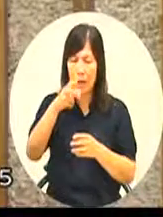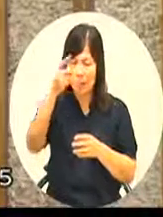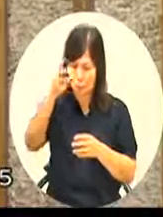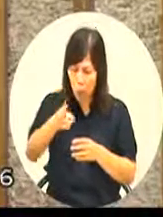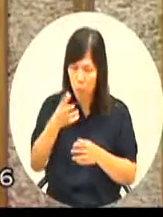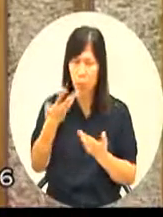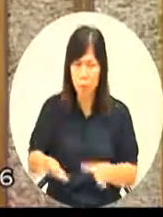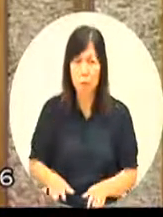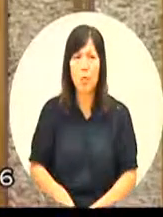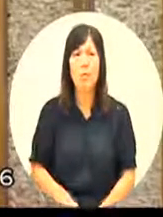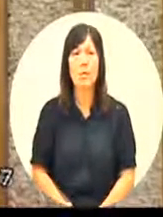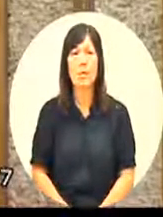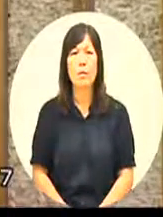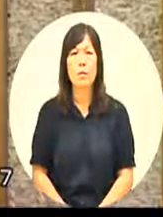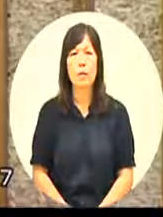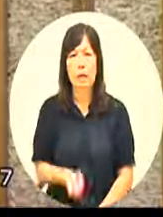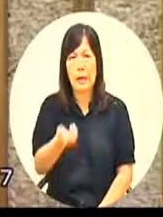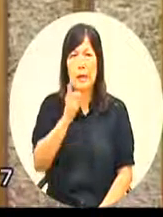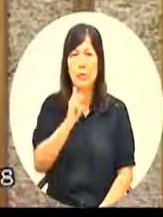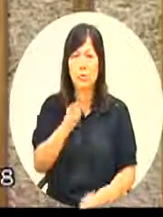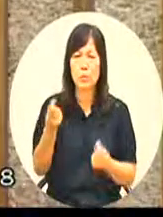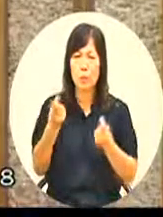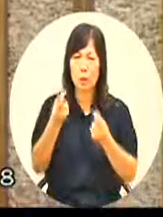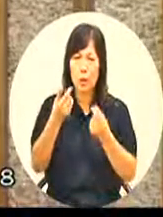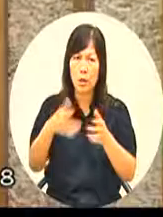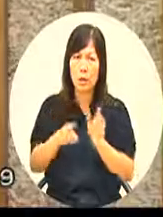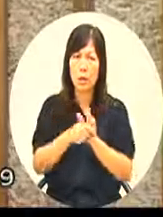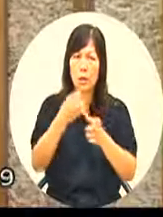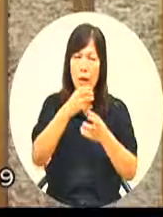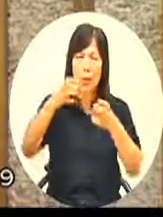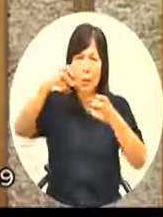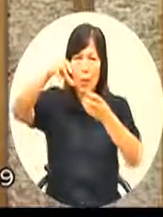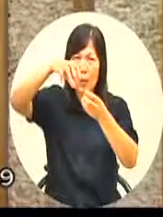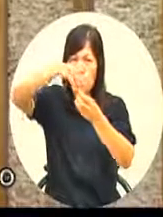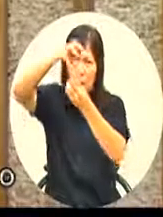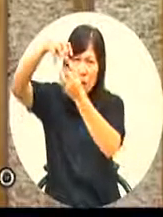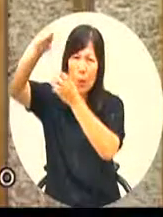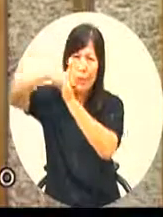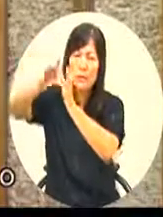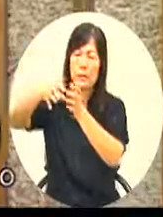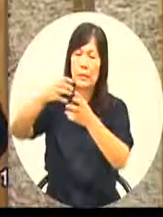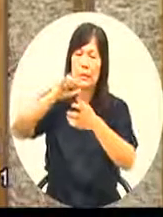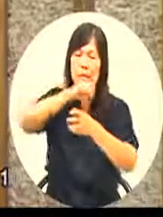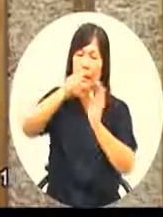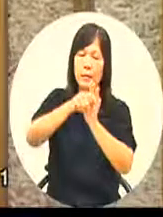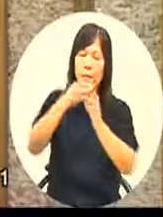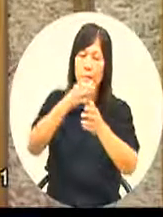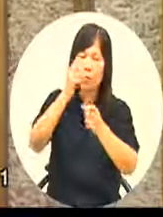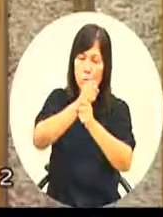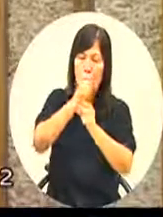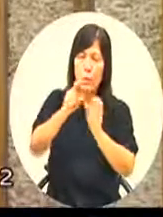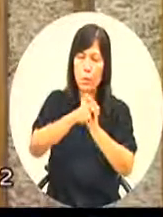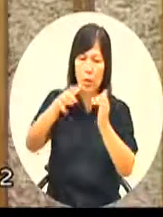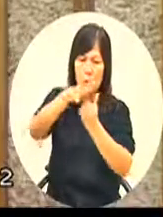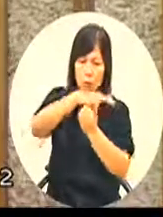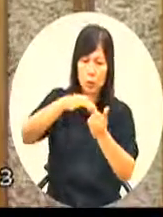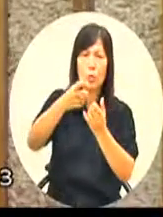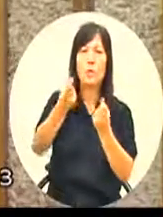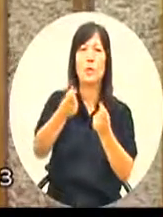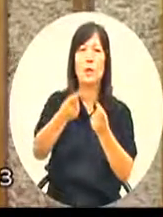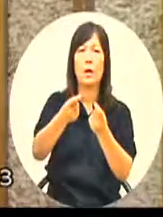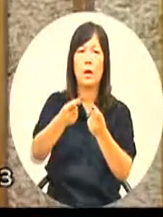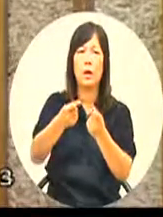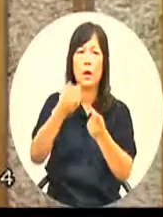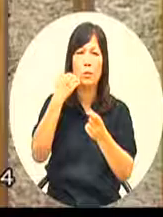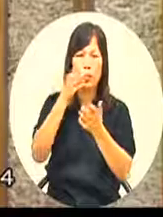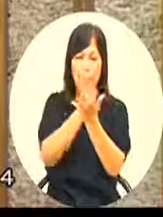刚刚也有指出，因为这些有关于卫星台他们的这些运作，它是因为它是全国性的啦，主要它的内